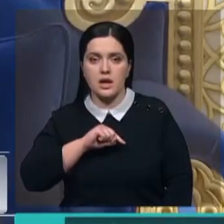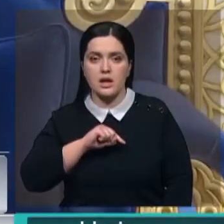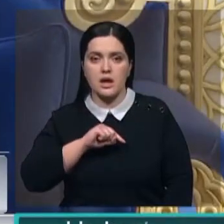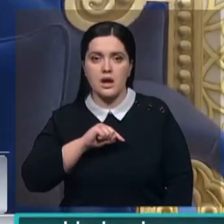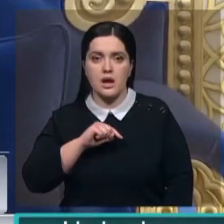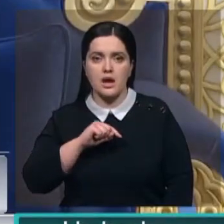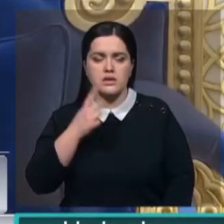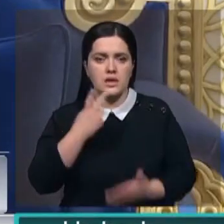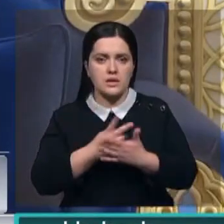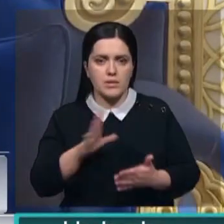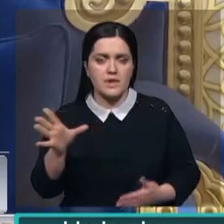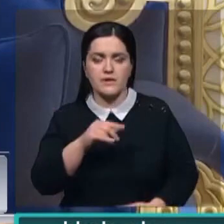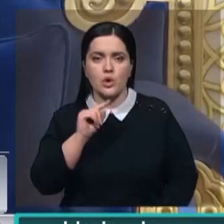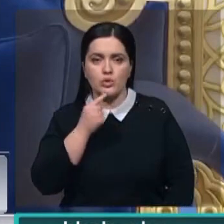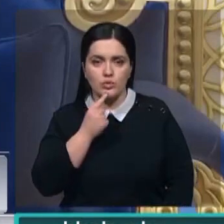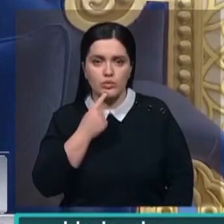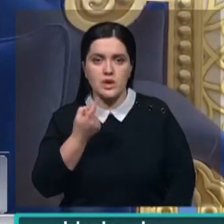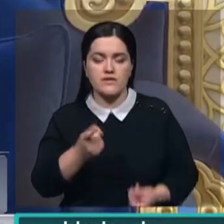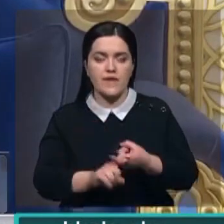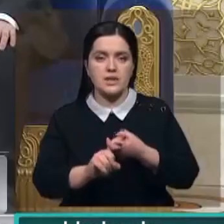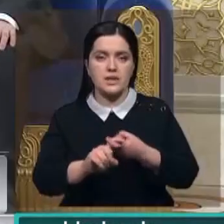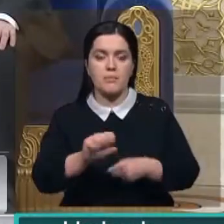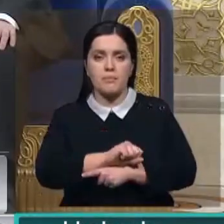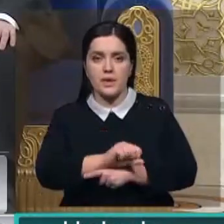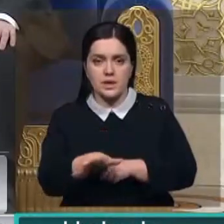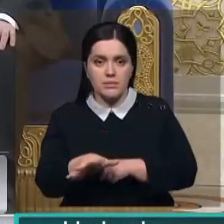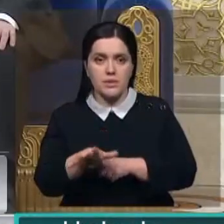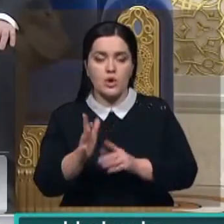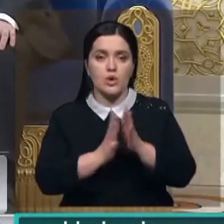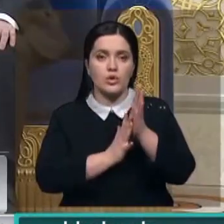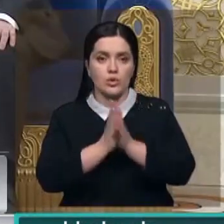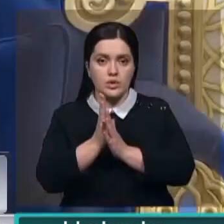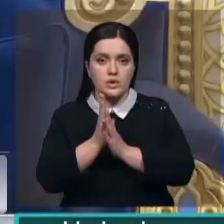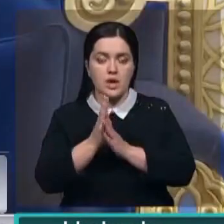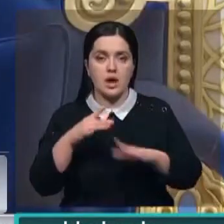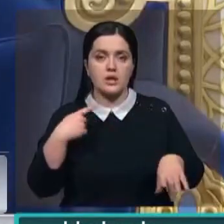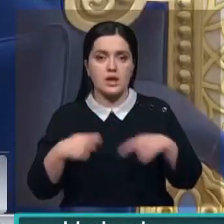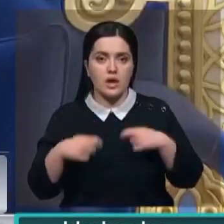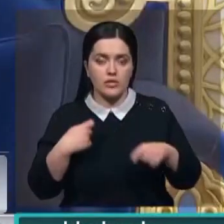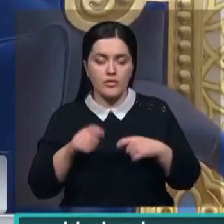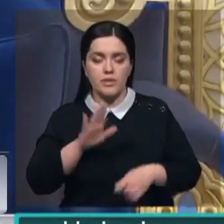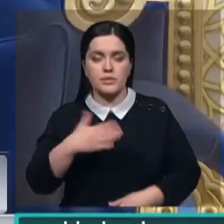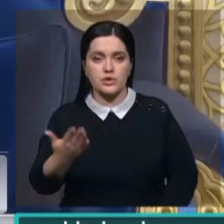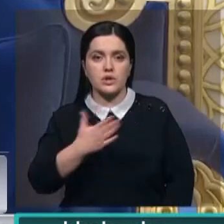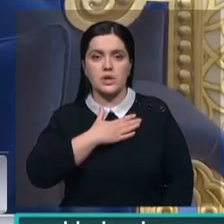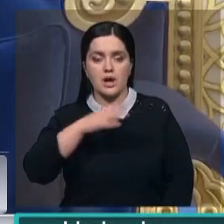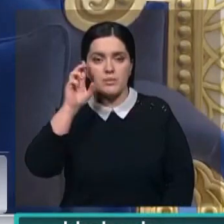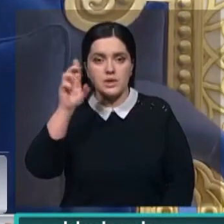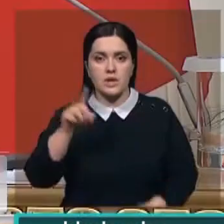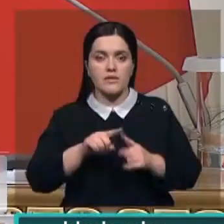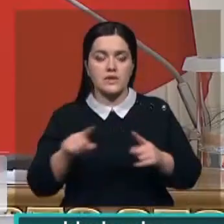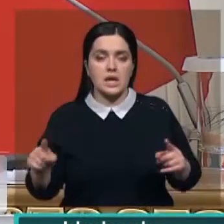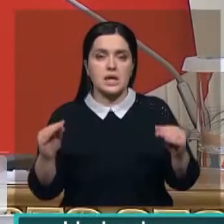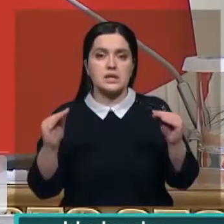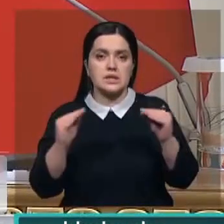что несмотря на все трудности, связанные с пандемией, произошел рост объема торговли между нашими странами в течение